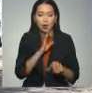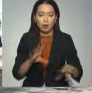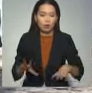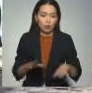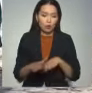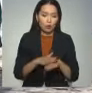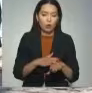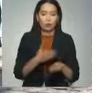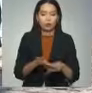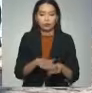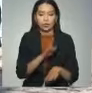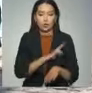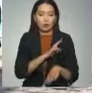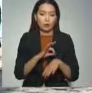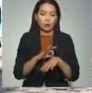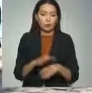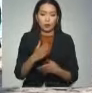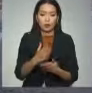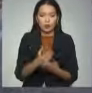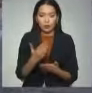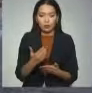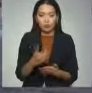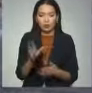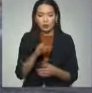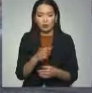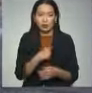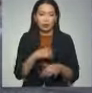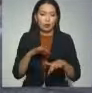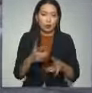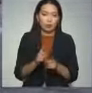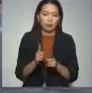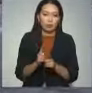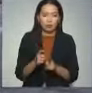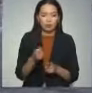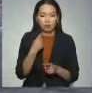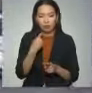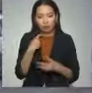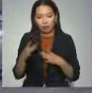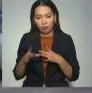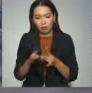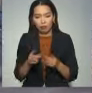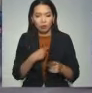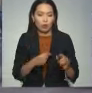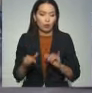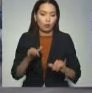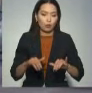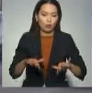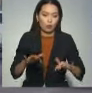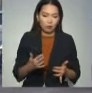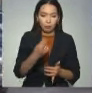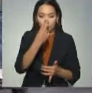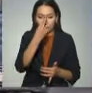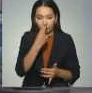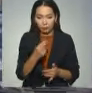жұмысқа жегілді. Алдымен бойын жылыту үшін, кейін жүректегі жараны емдеу үшін ішімдікпен дос болды. Соңында әдетке